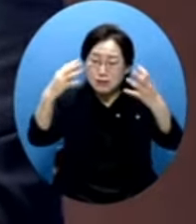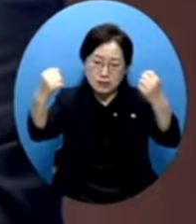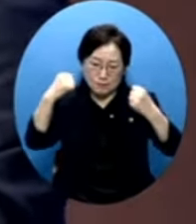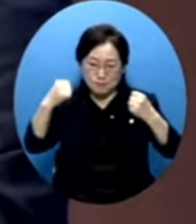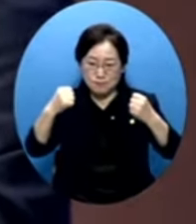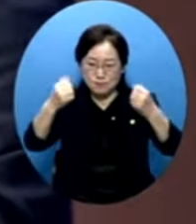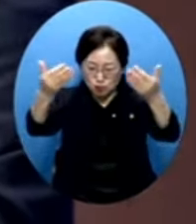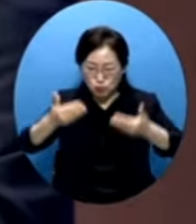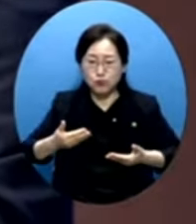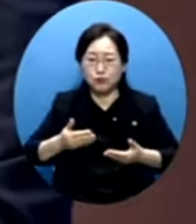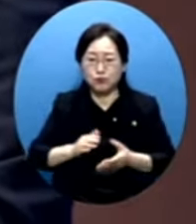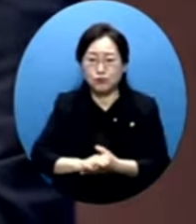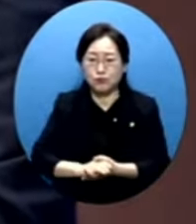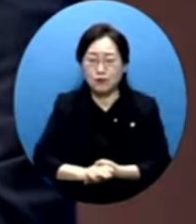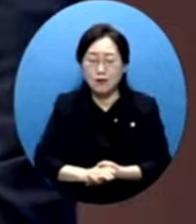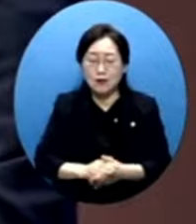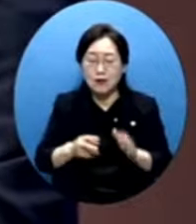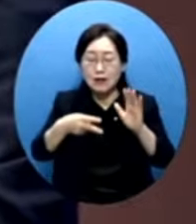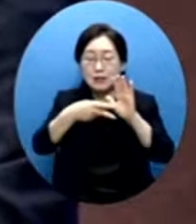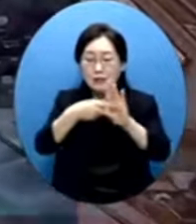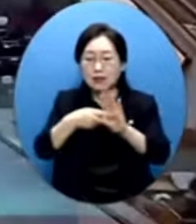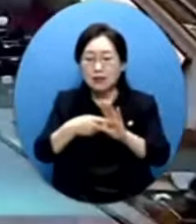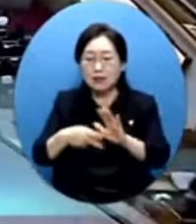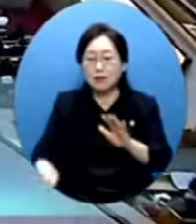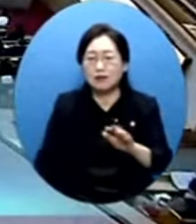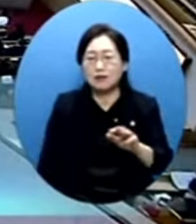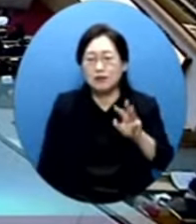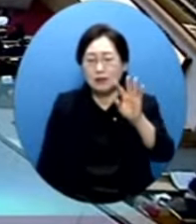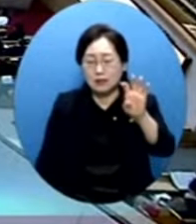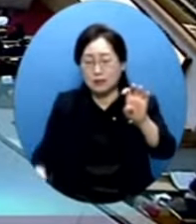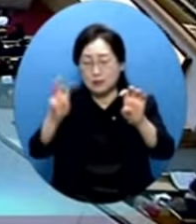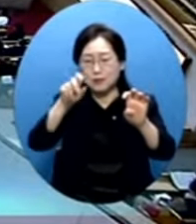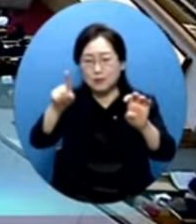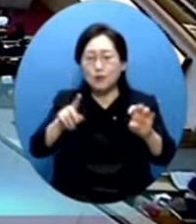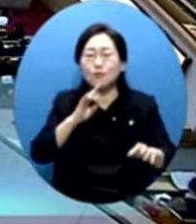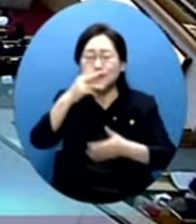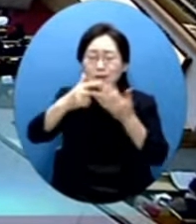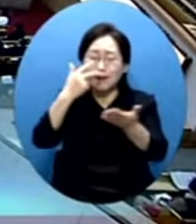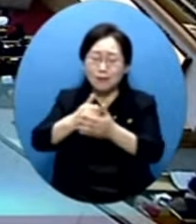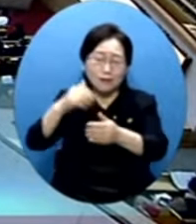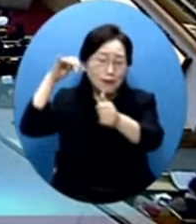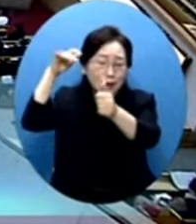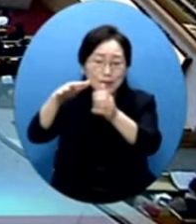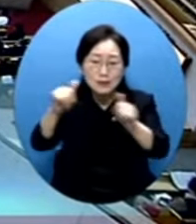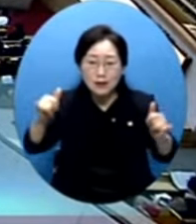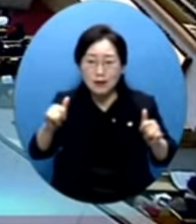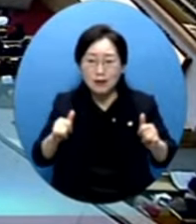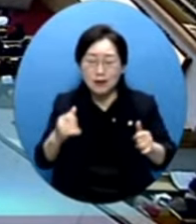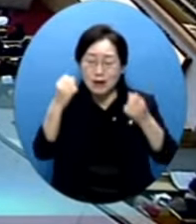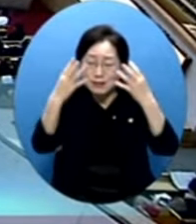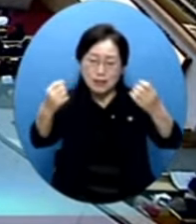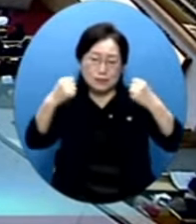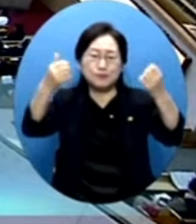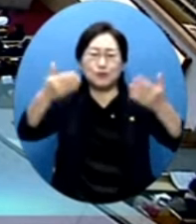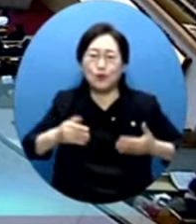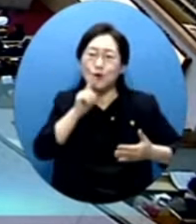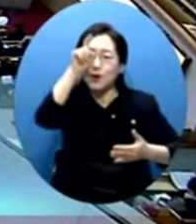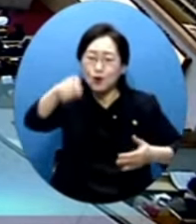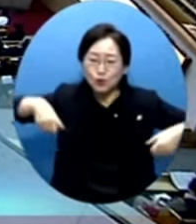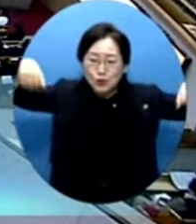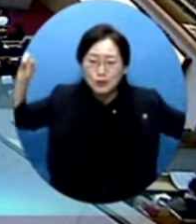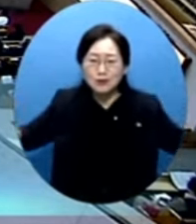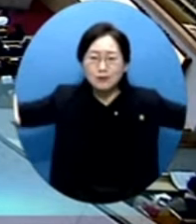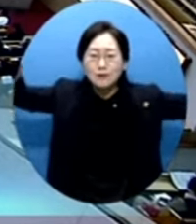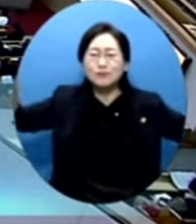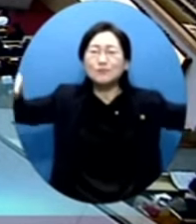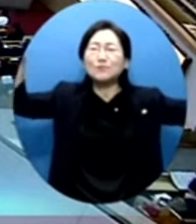주시는 것입니다 이사야 40장 31절 있니다 오직 야외를 악하는 자는 새 힘으로 드리니 독수리가 날게